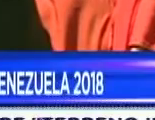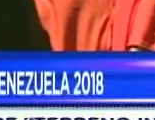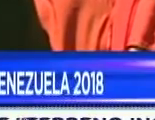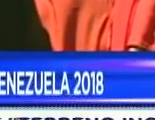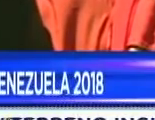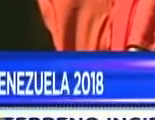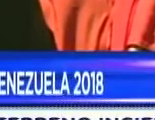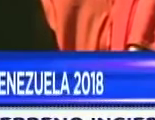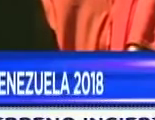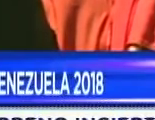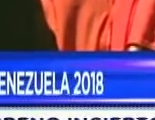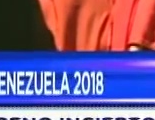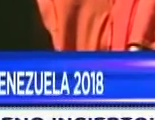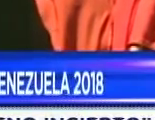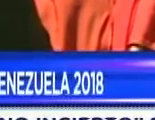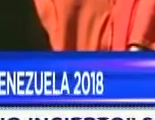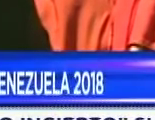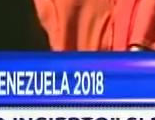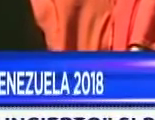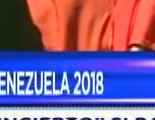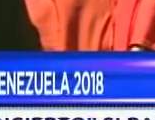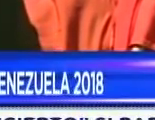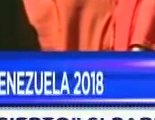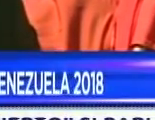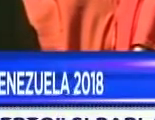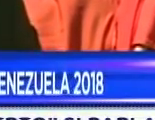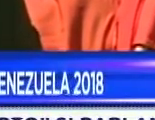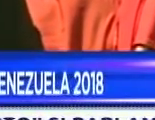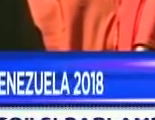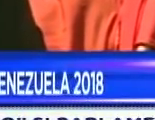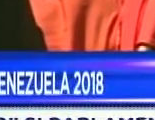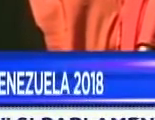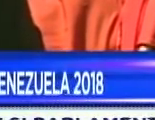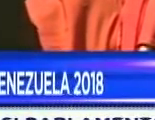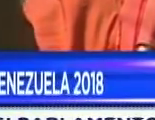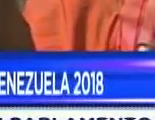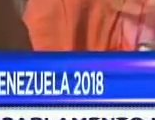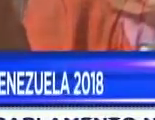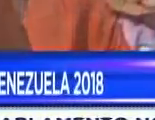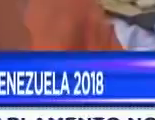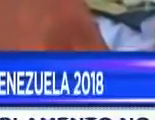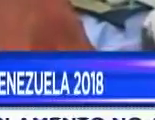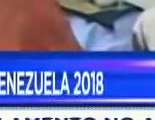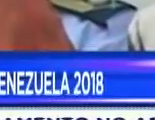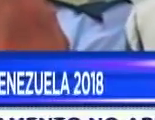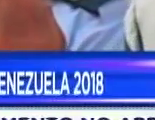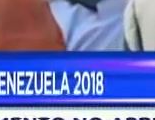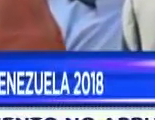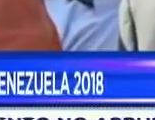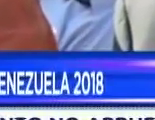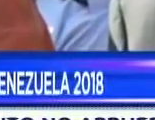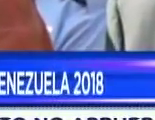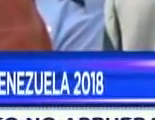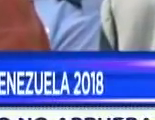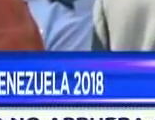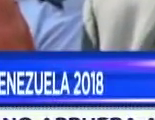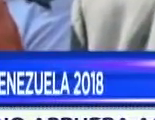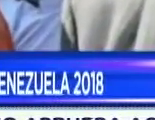поприветствовать присутствующего здесь посла Российской Федерации в Венесуэле Владимира Федоровича Заемского, а